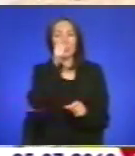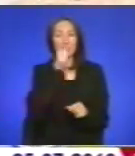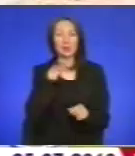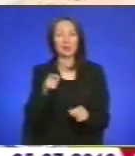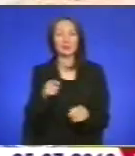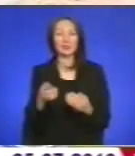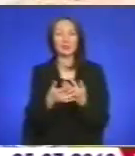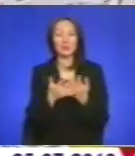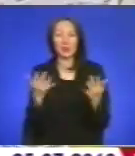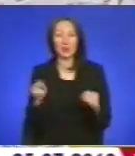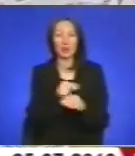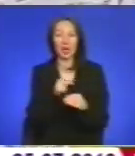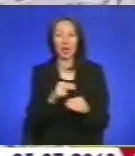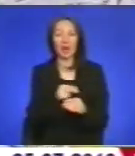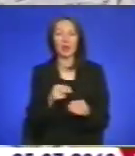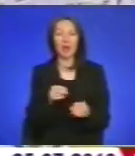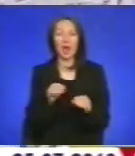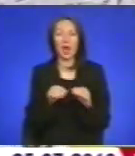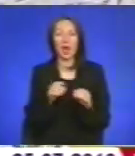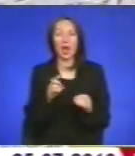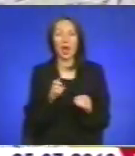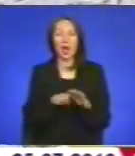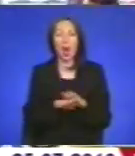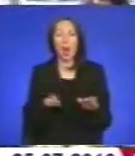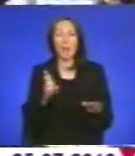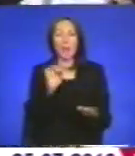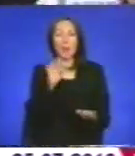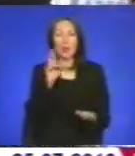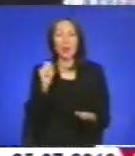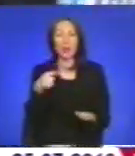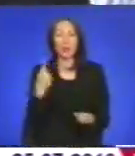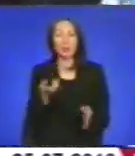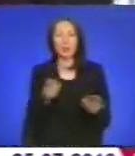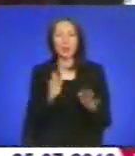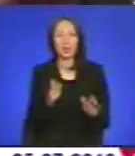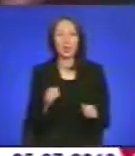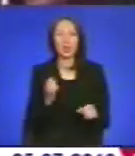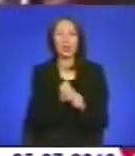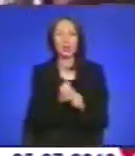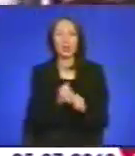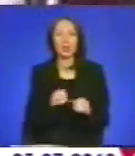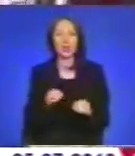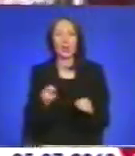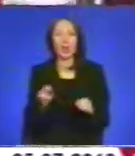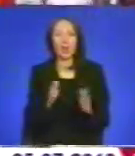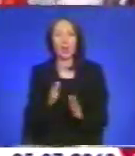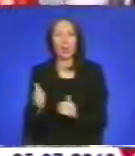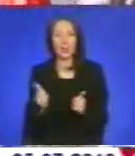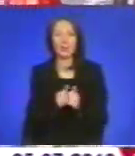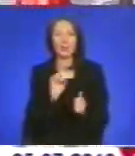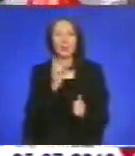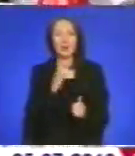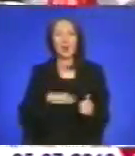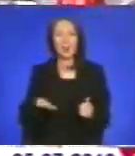габіонні конструкції, встановлена бруківка. Майстрам залишилося впорядкувати ділянки біля дитячого майданчика. Тож у міській раді